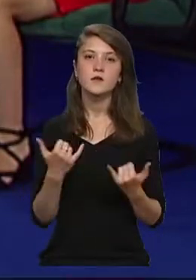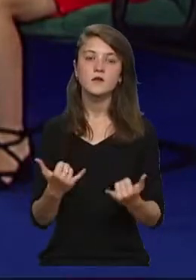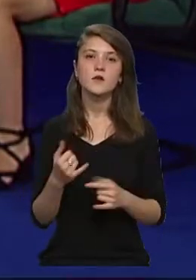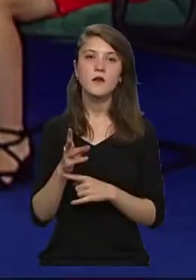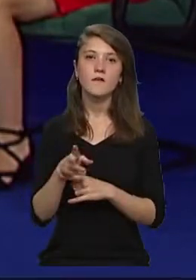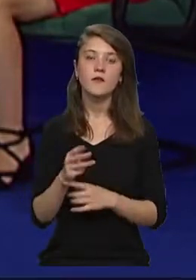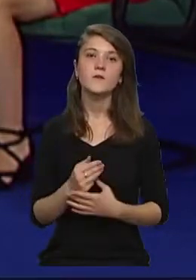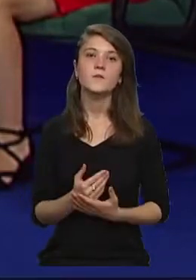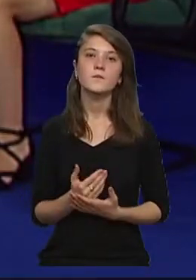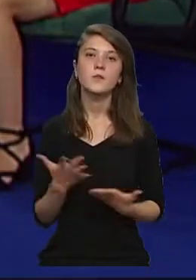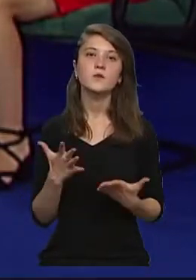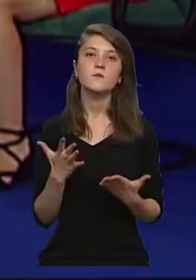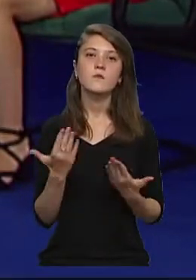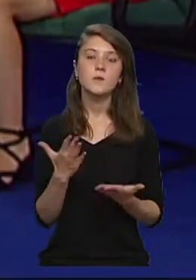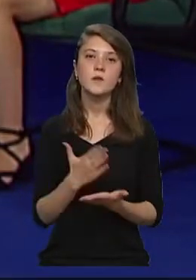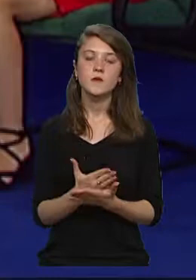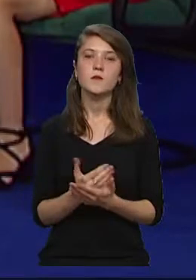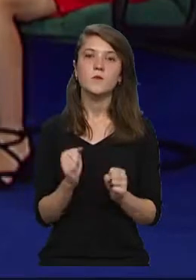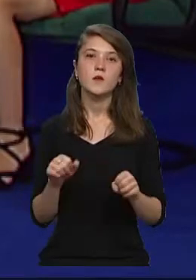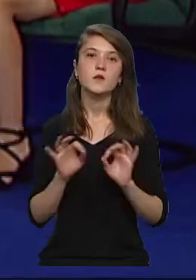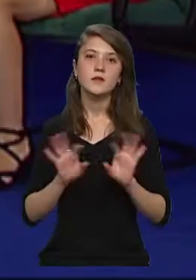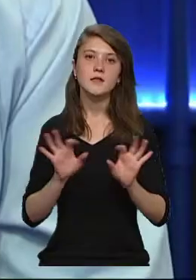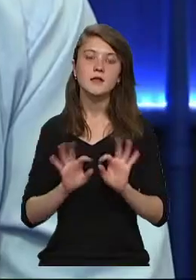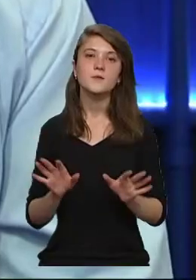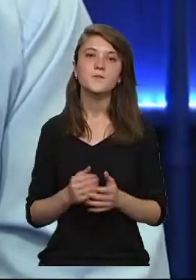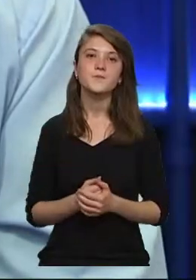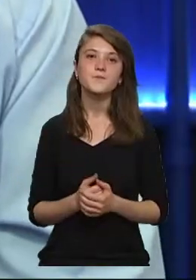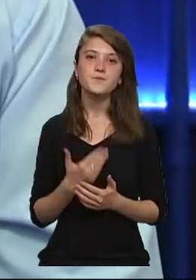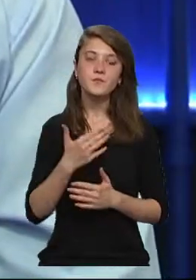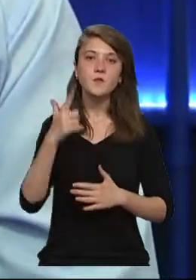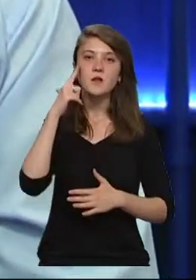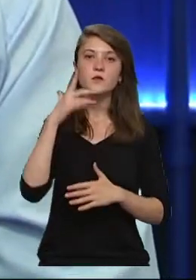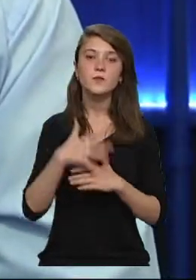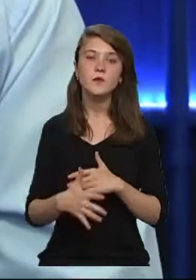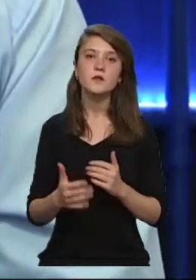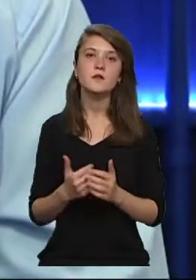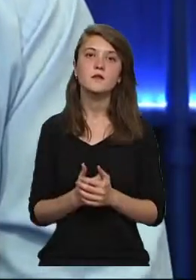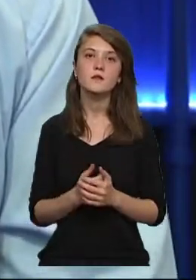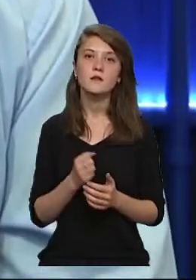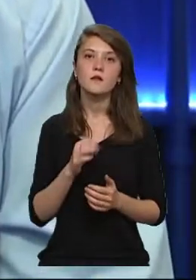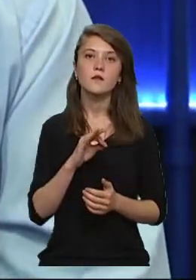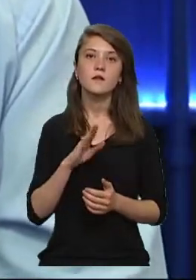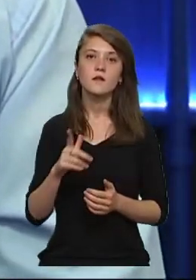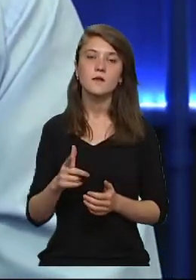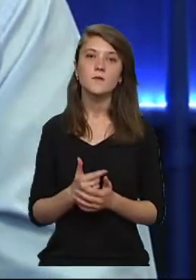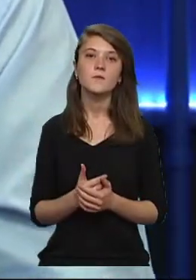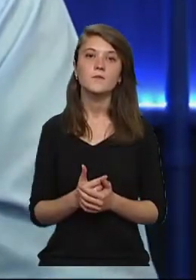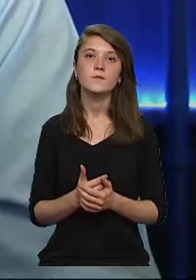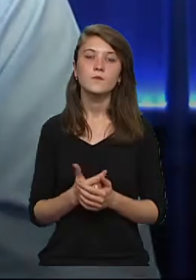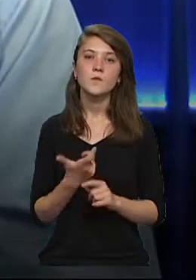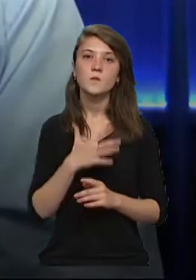ефіру, чим у вас є похвалитися? Ну, ви розумієте, на ОТГ лежить багато